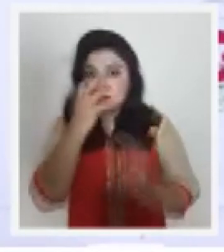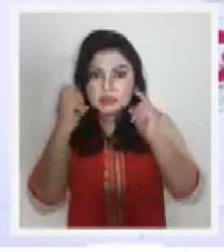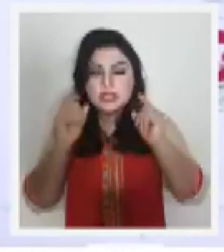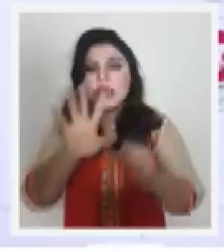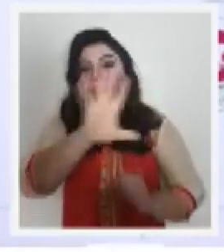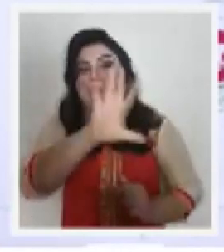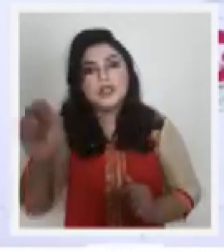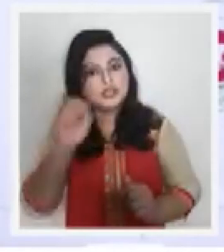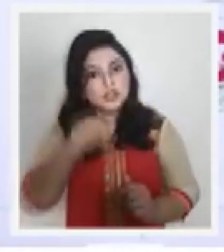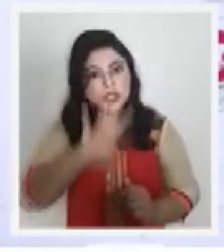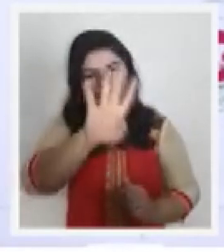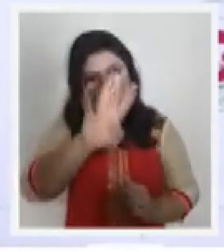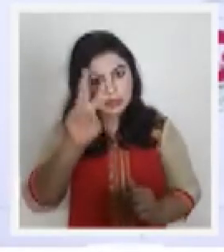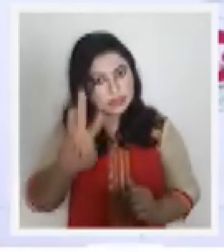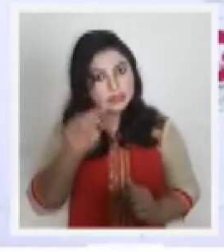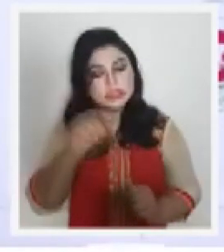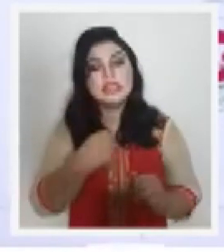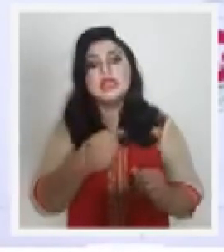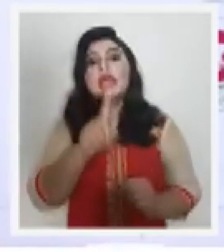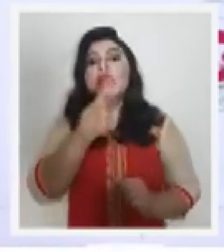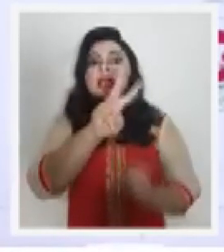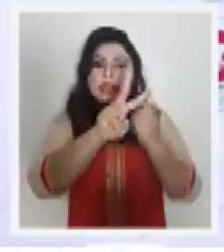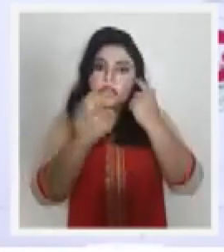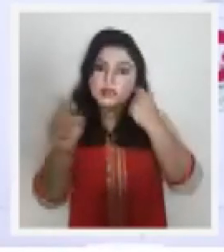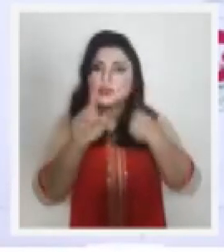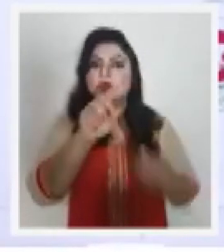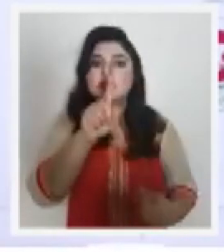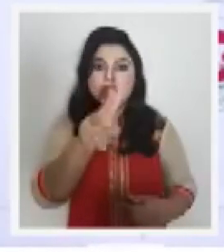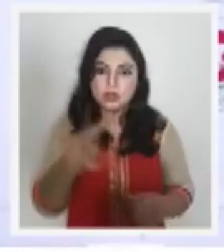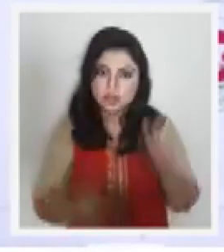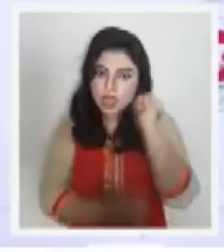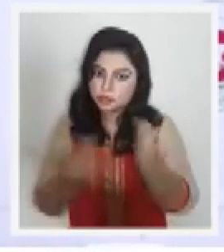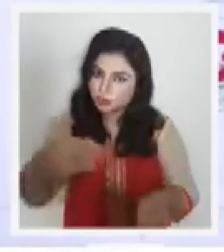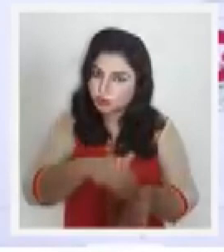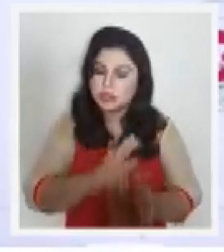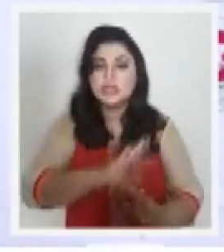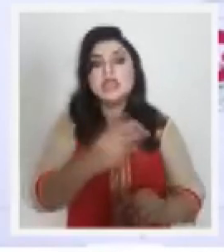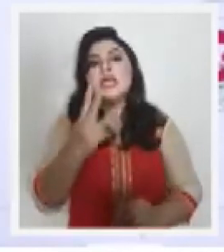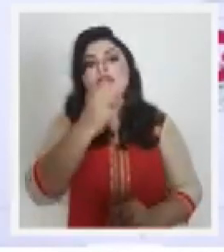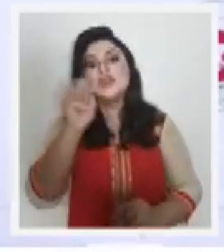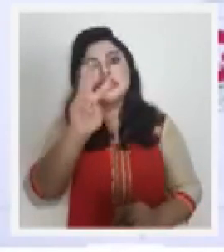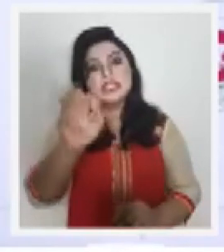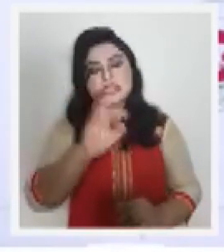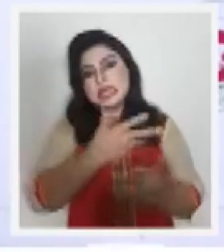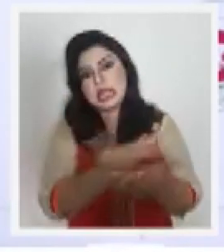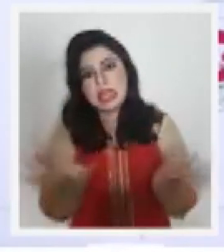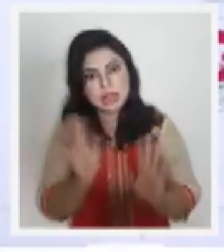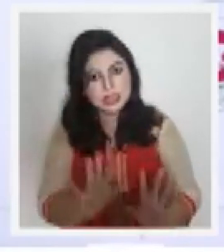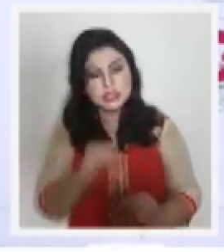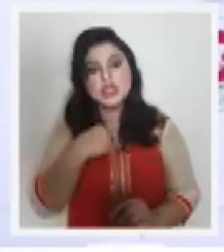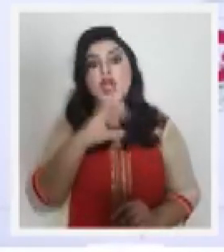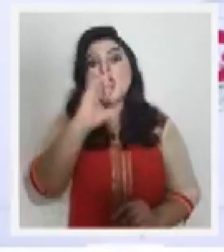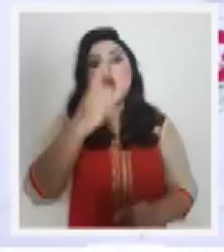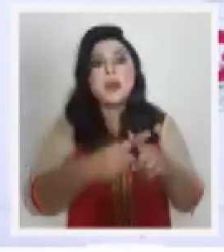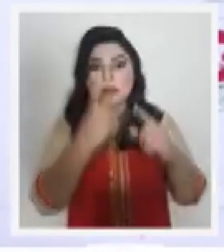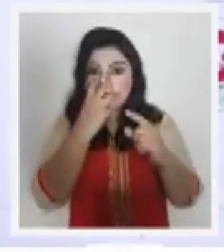আছে 11,147টি। সারা দেশে আইসিইউ শয্যা সংখ্যা 543টি, রোগী ভর্তি আছে 313 জন,